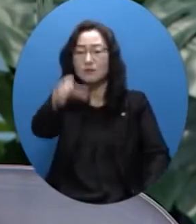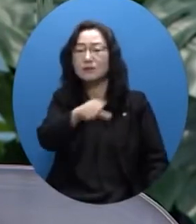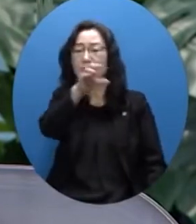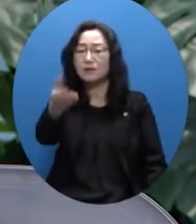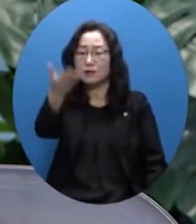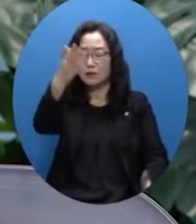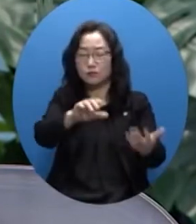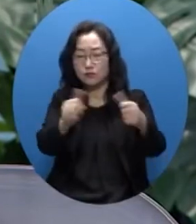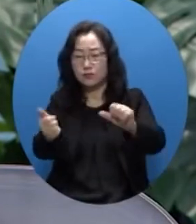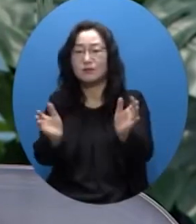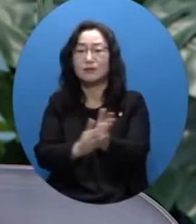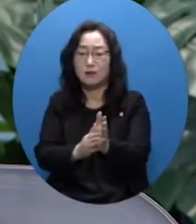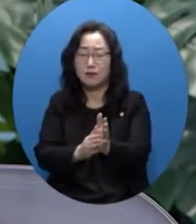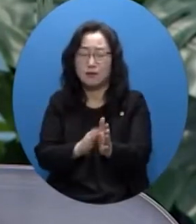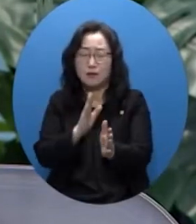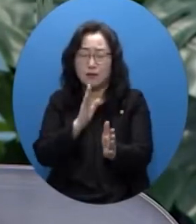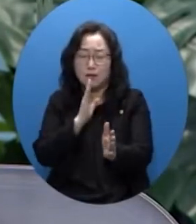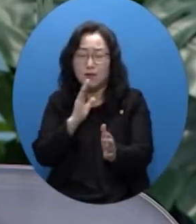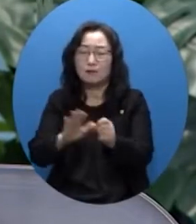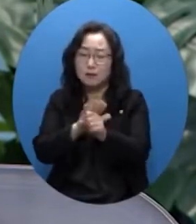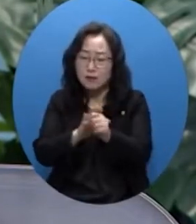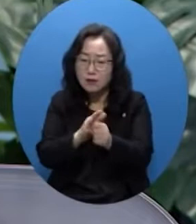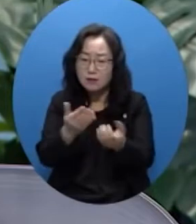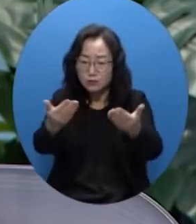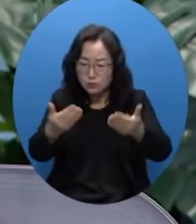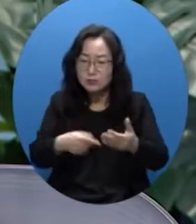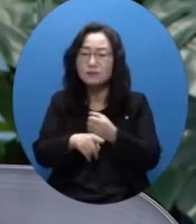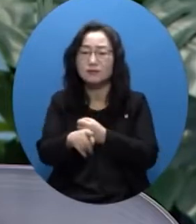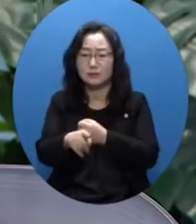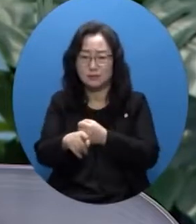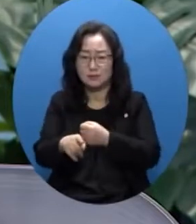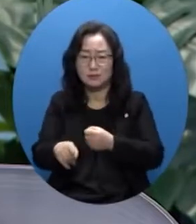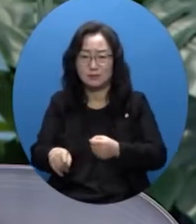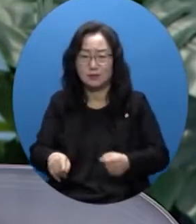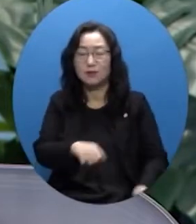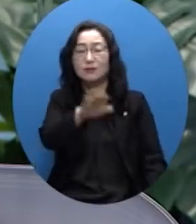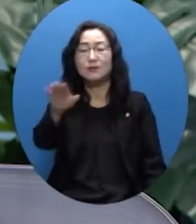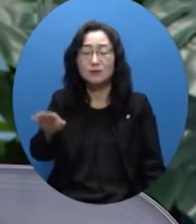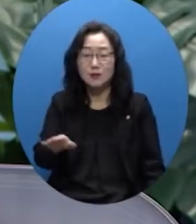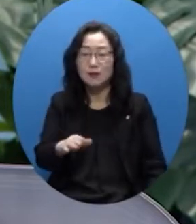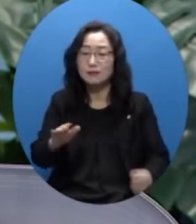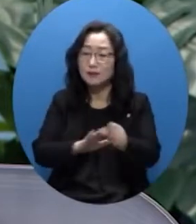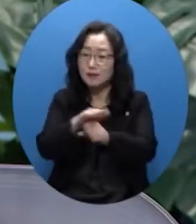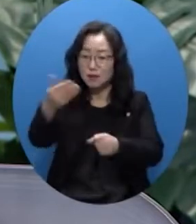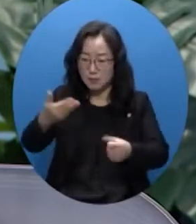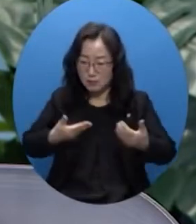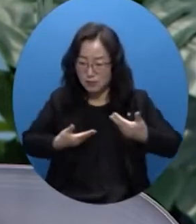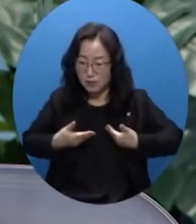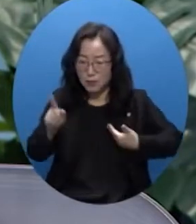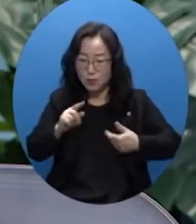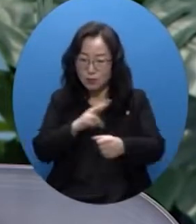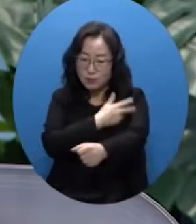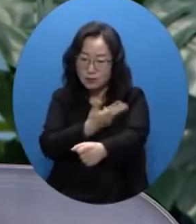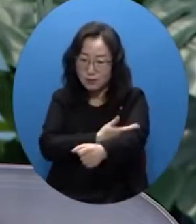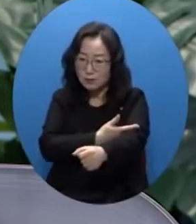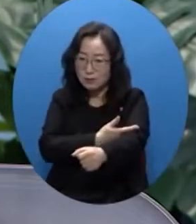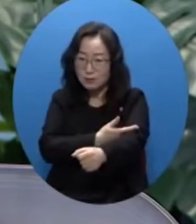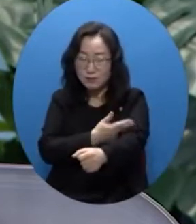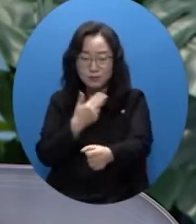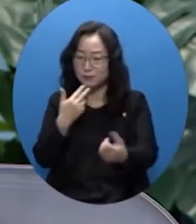돌아가셨습니다 이렇게까지 우리를 사랑하실 것입니까 사라진 것입니다 우리가 사랑을 받아 많으나 부른 자격이